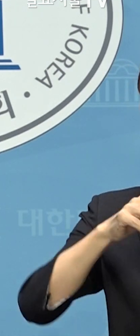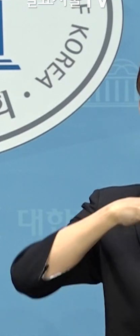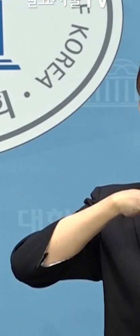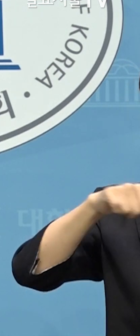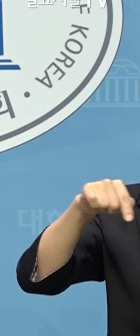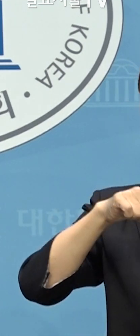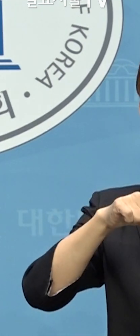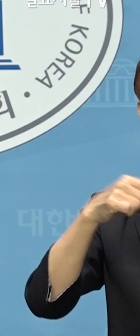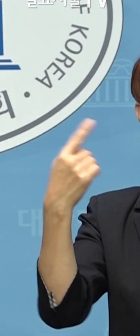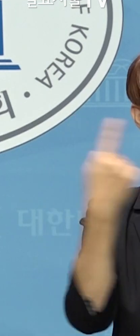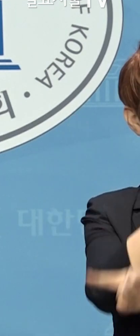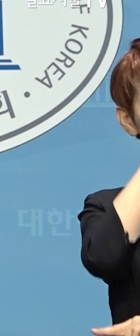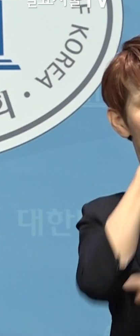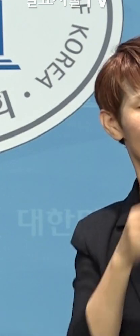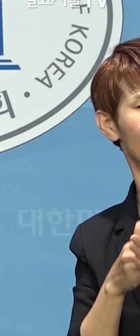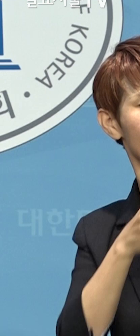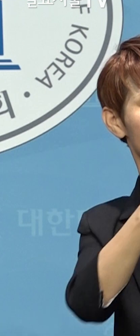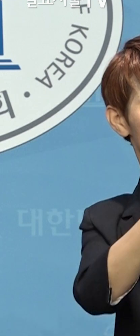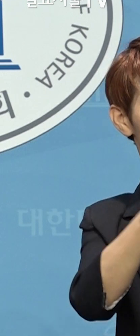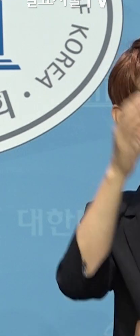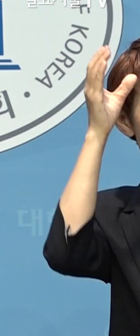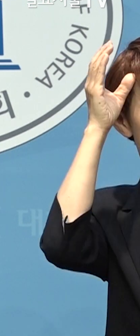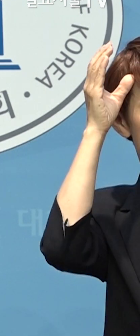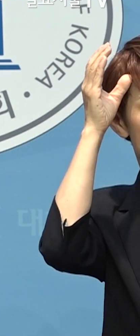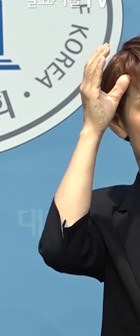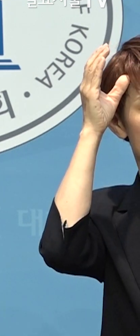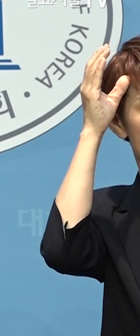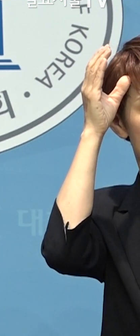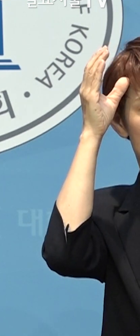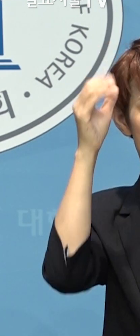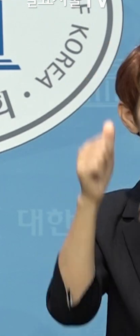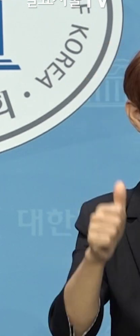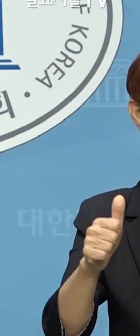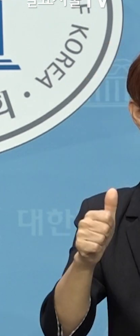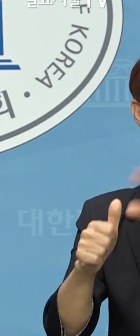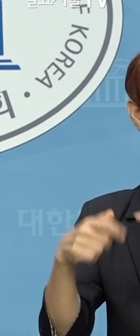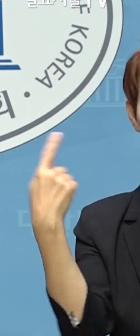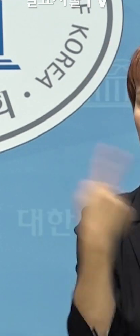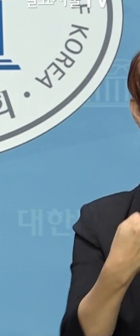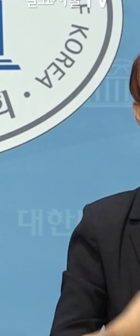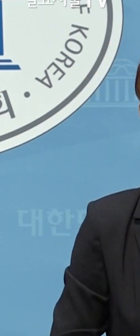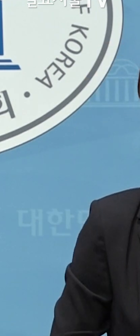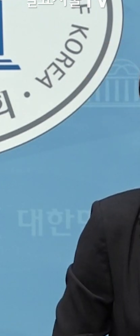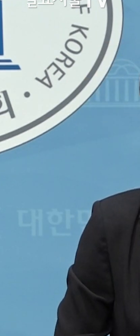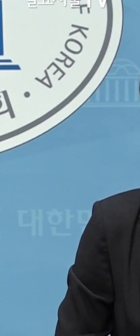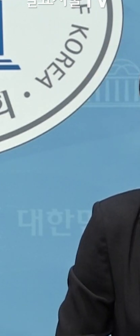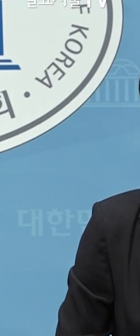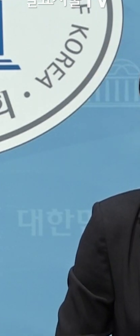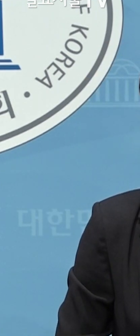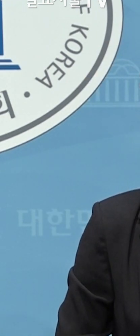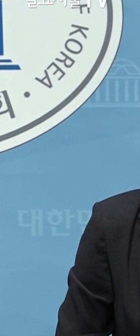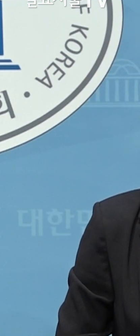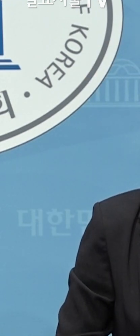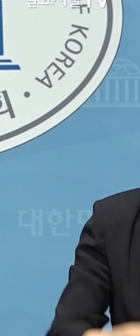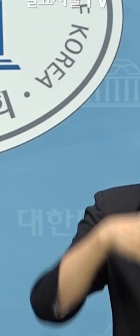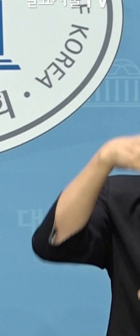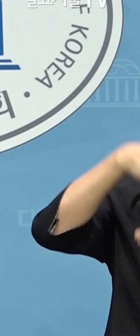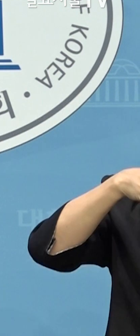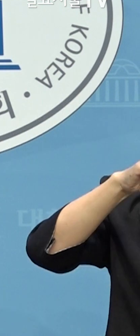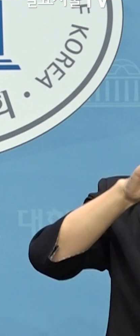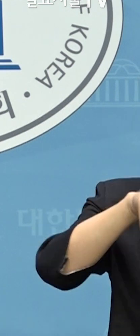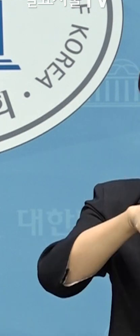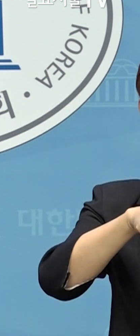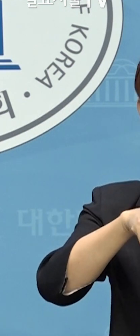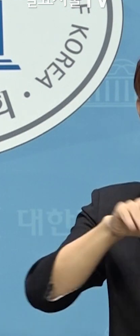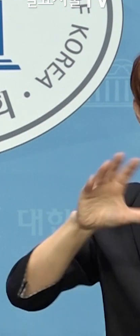세신을 발했던 우리 국민의 기대를 철저히 져버렸습니다 총선을 통해 민심의